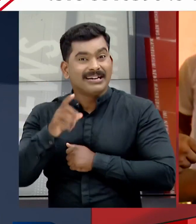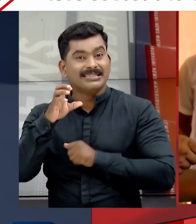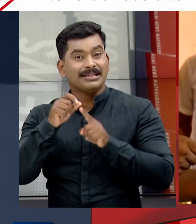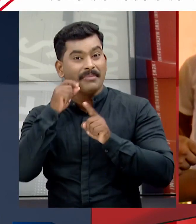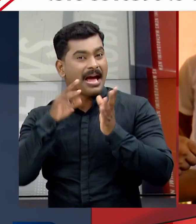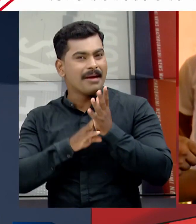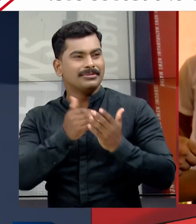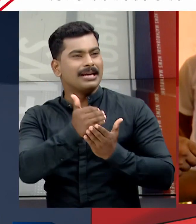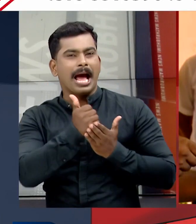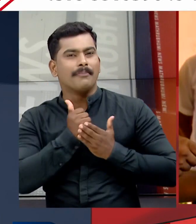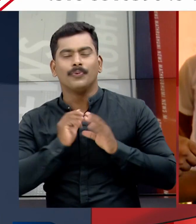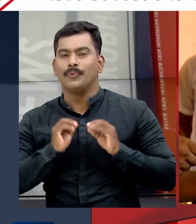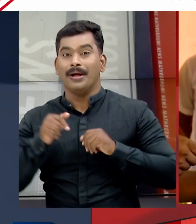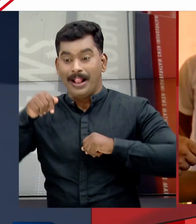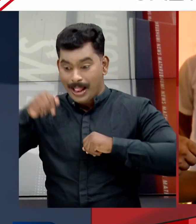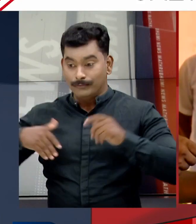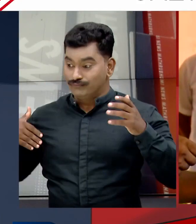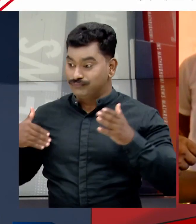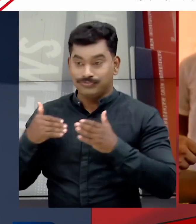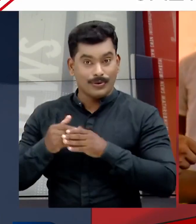ഗവർണറുമായി ചേർന്ന് എല്ലാ വിധത്തിലുമുള്ള